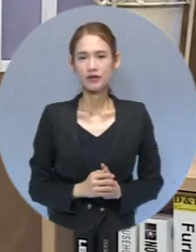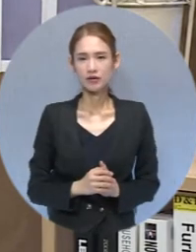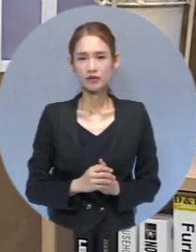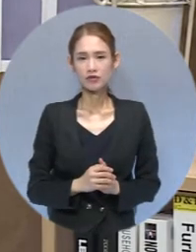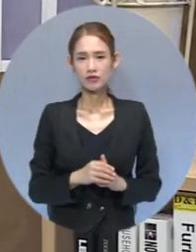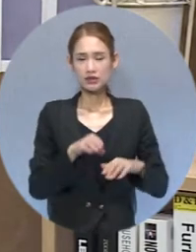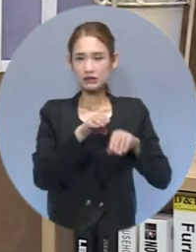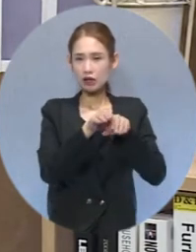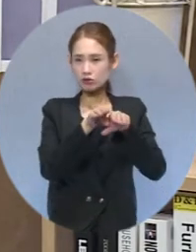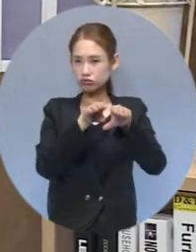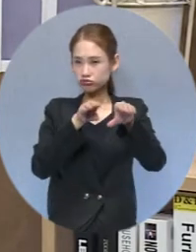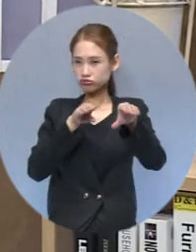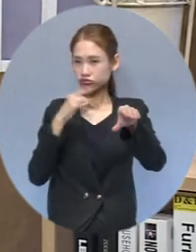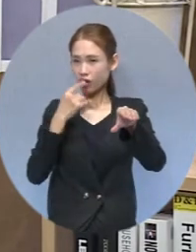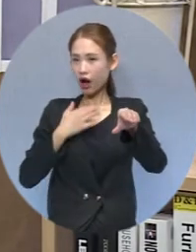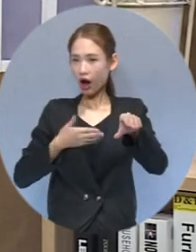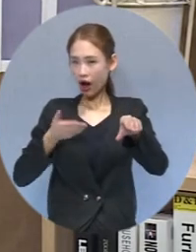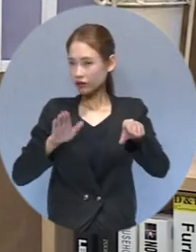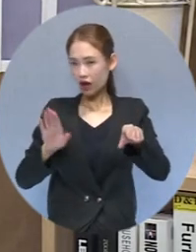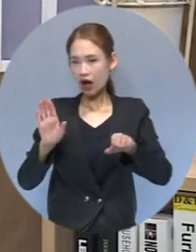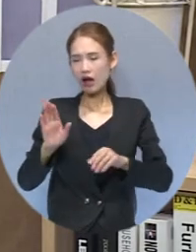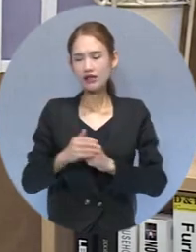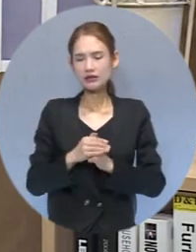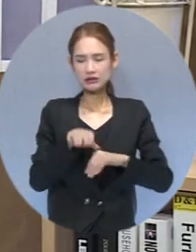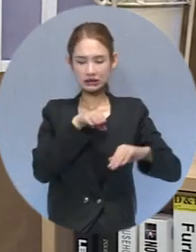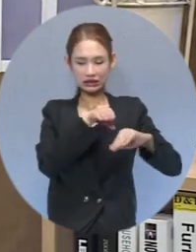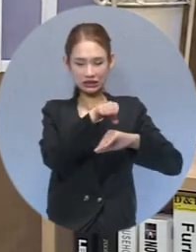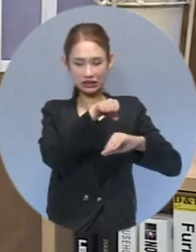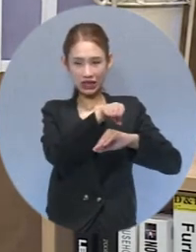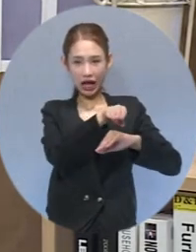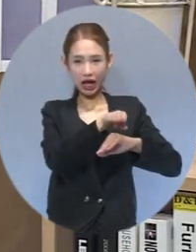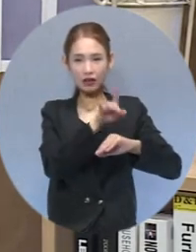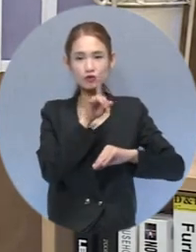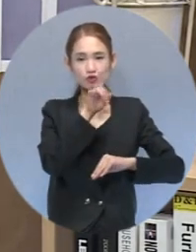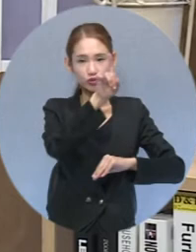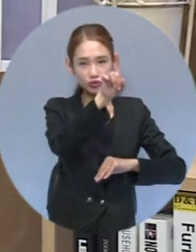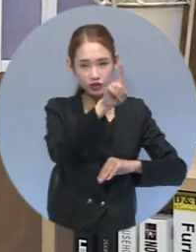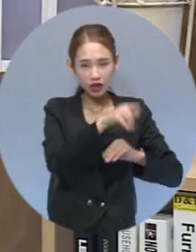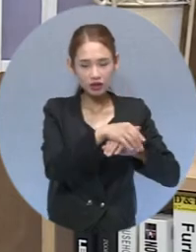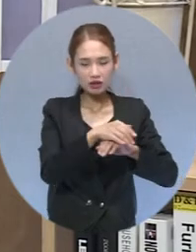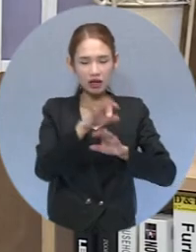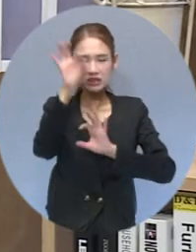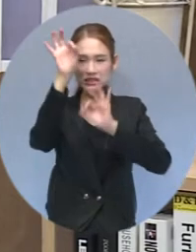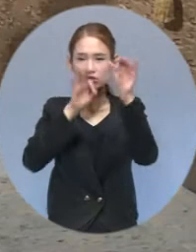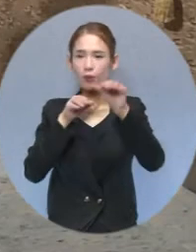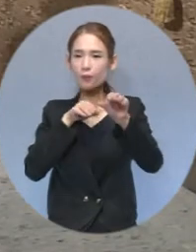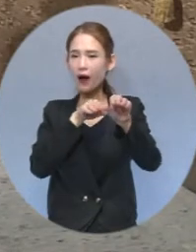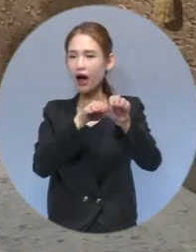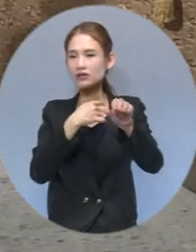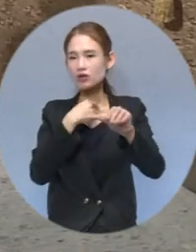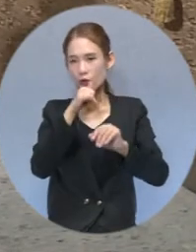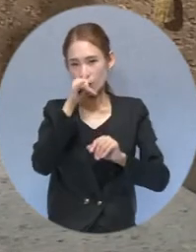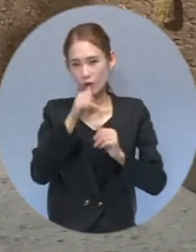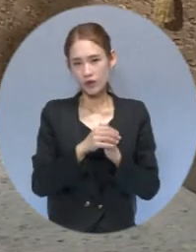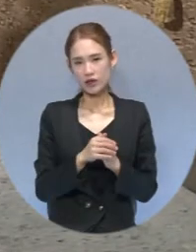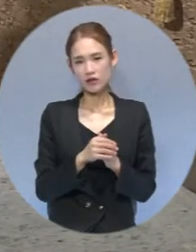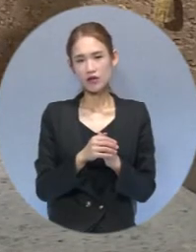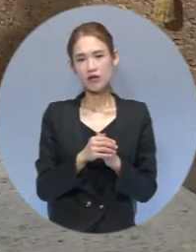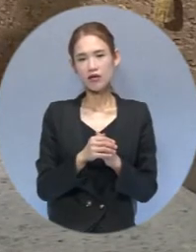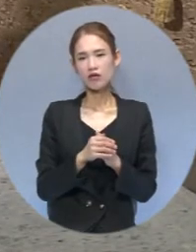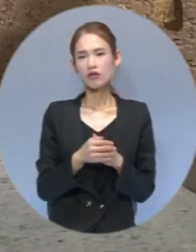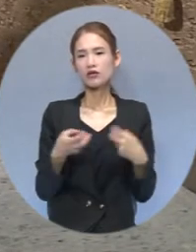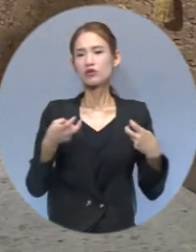차가 막히는 건 줄 알았는데 그게 아니라 드라이브 스루 줄에 제가 잘못 서 있었던 네. 적도 있거든요. 그 부분들은 어떻게 뭐